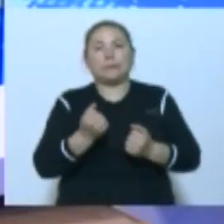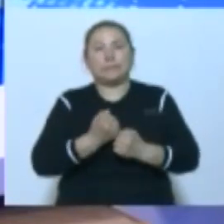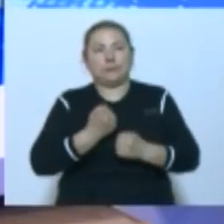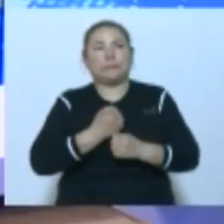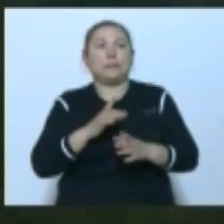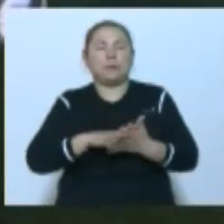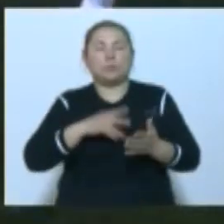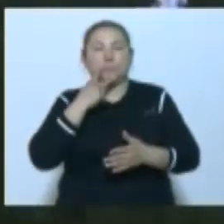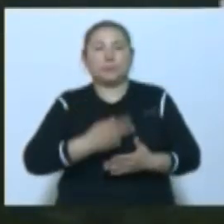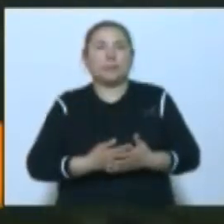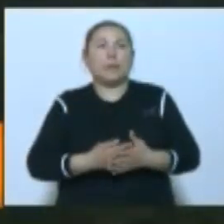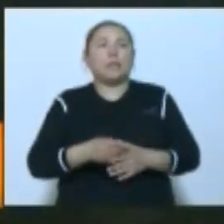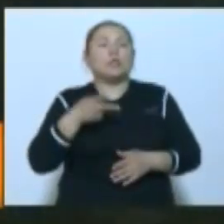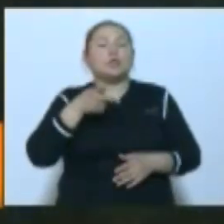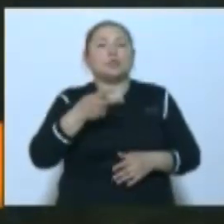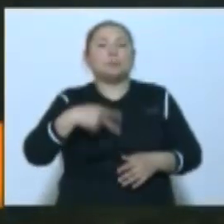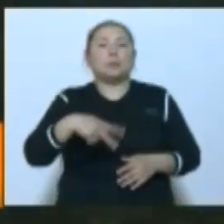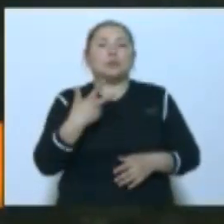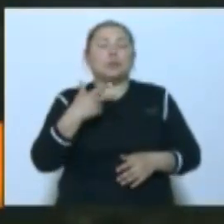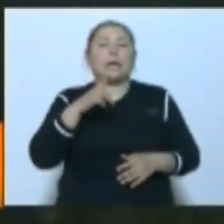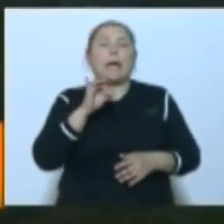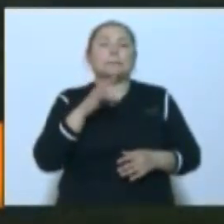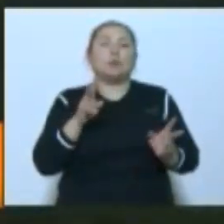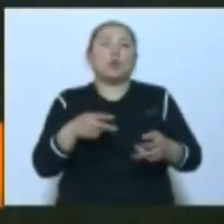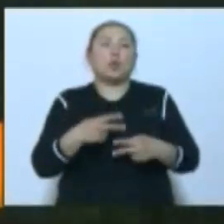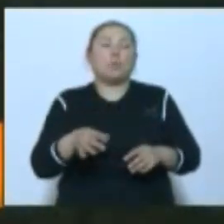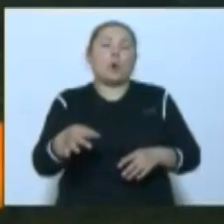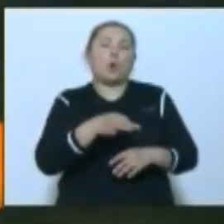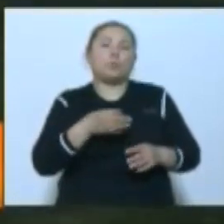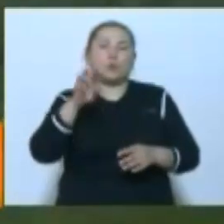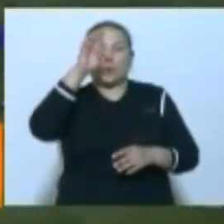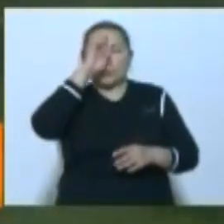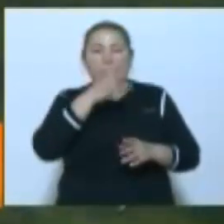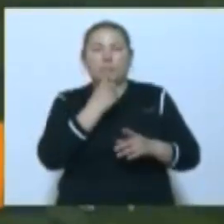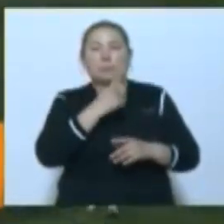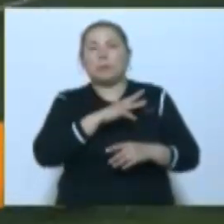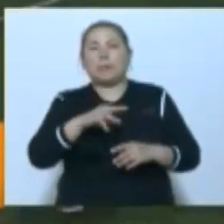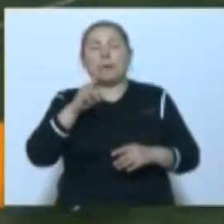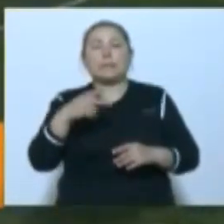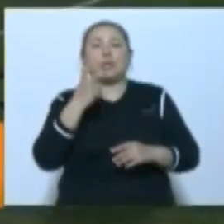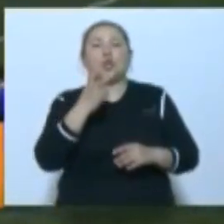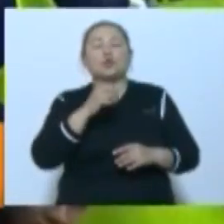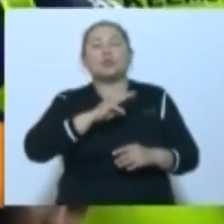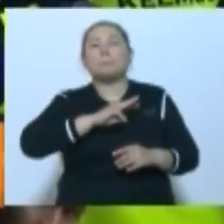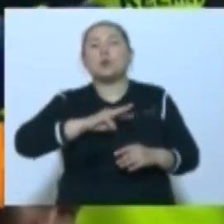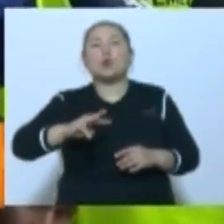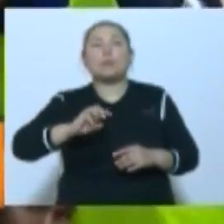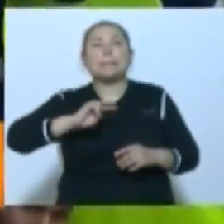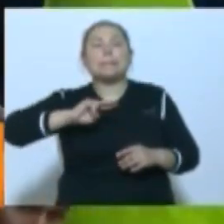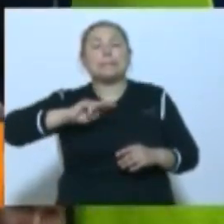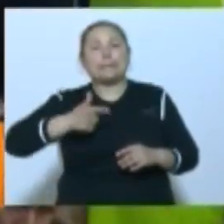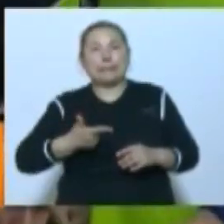баяндайды. 2023 жылдың басында Каспий футбол клубына облыстық бюджеттен 1 миллиард 200 миллион теңге бөлінген.